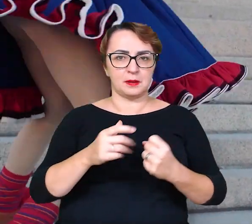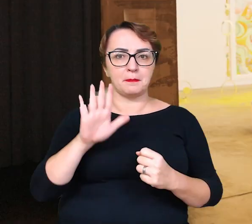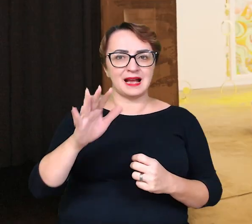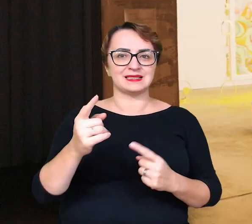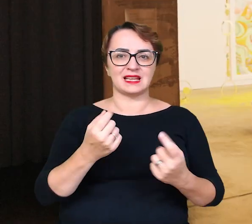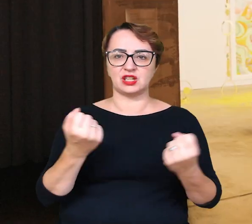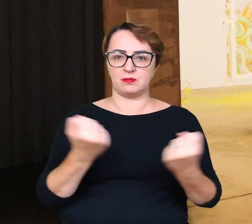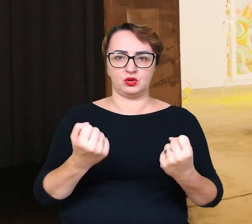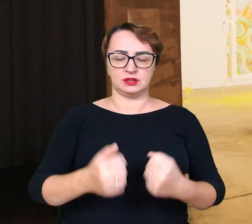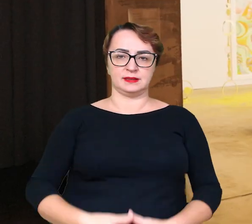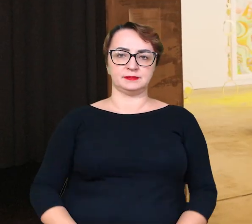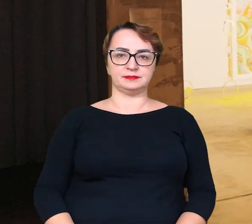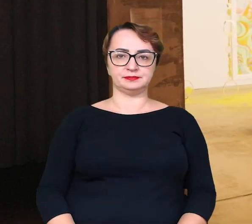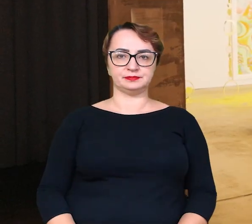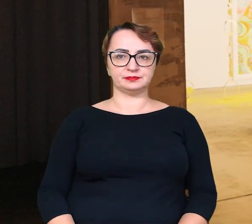znaczące.